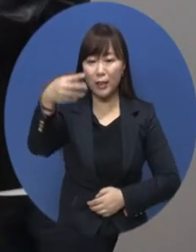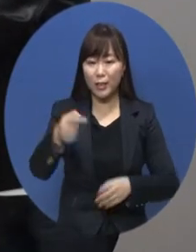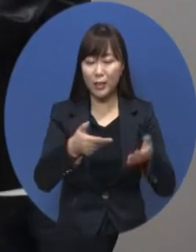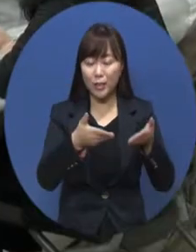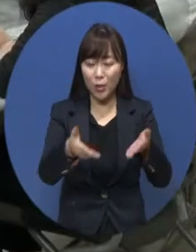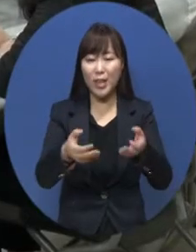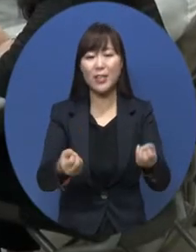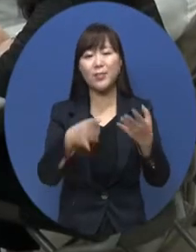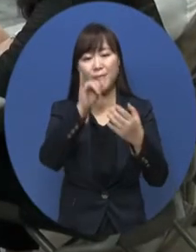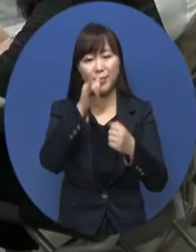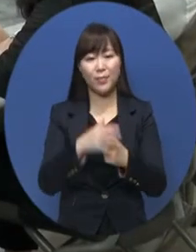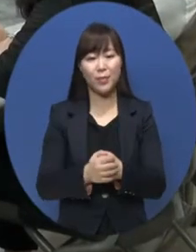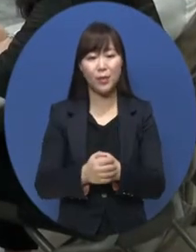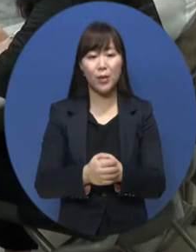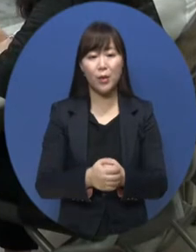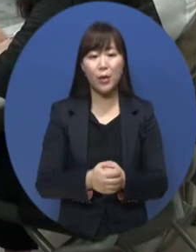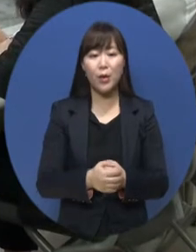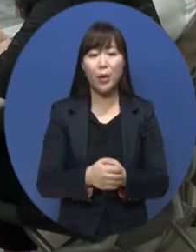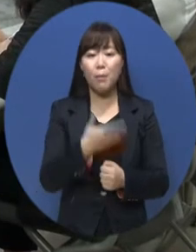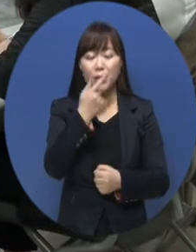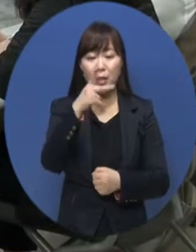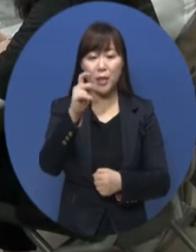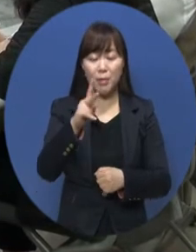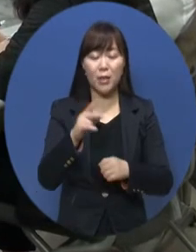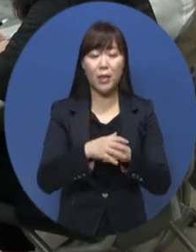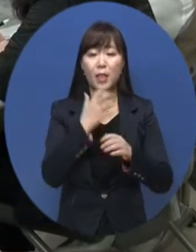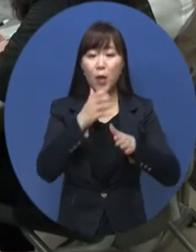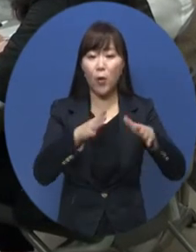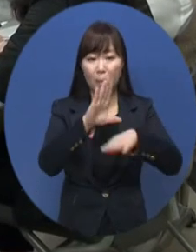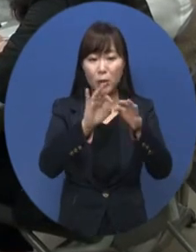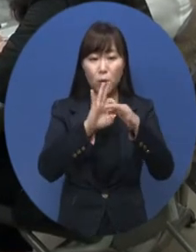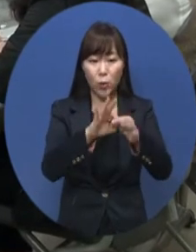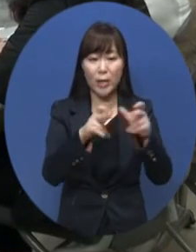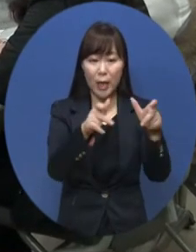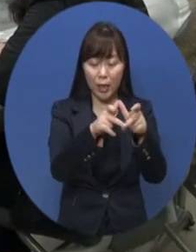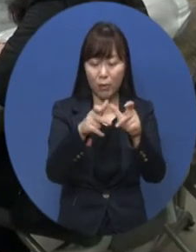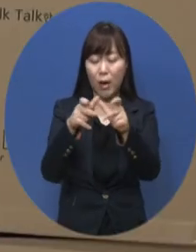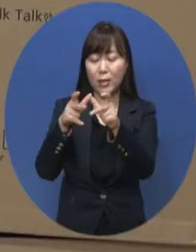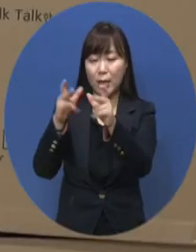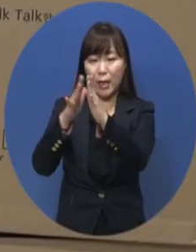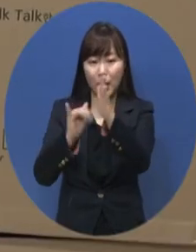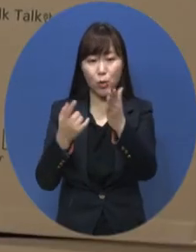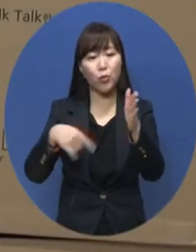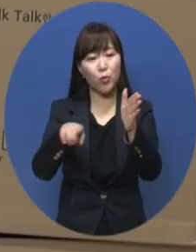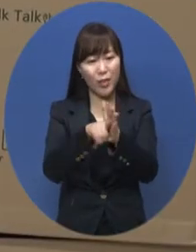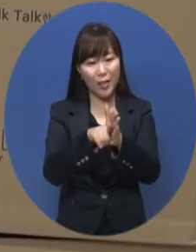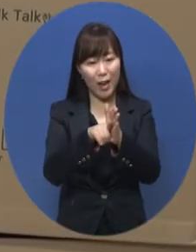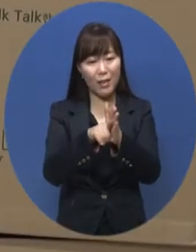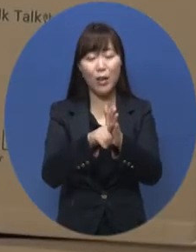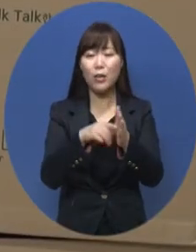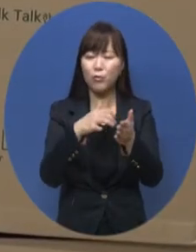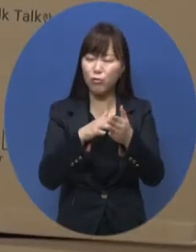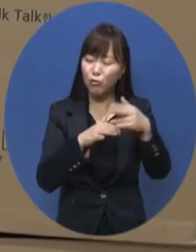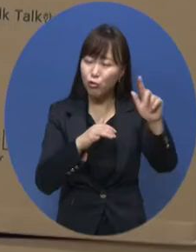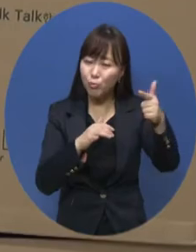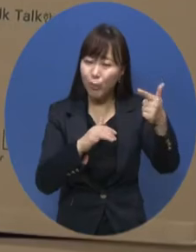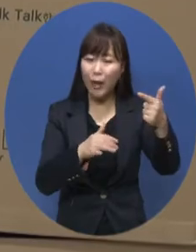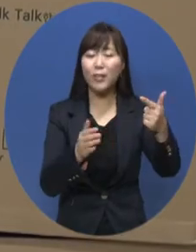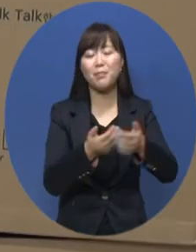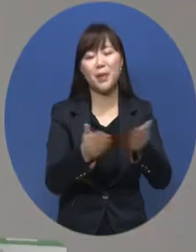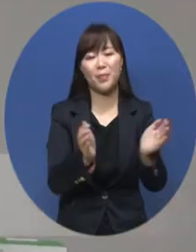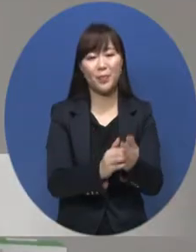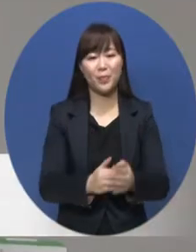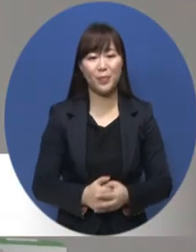진행되었습니다. 복지TV 경기방송을 통해 장애인과 장애인 가족을 위한 원예 키트 600세트를